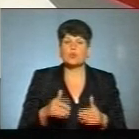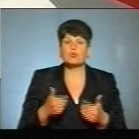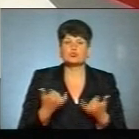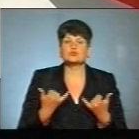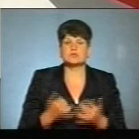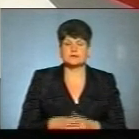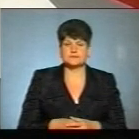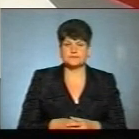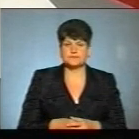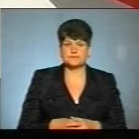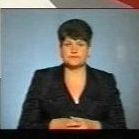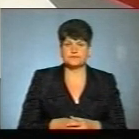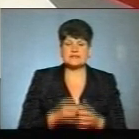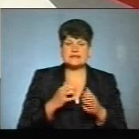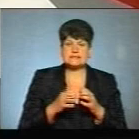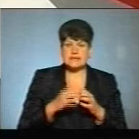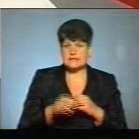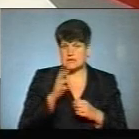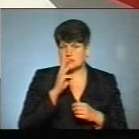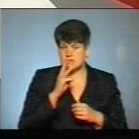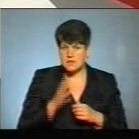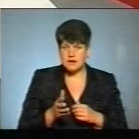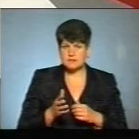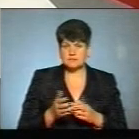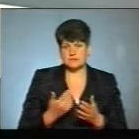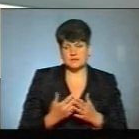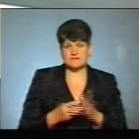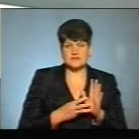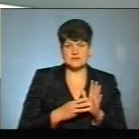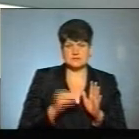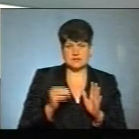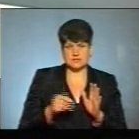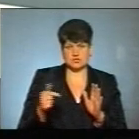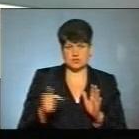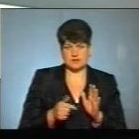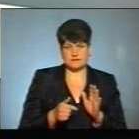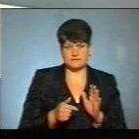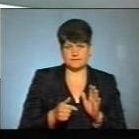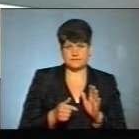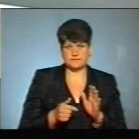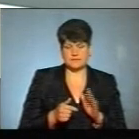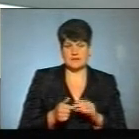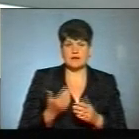зараз? Середня заробітна плата десь біля 8 тисяч гривень, більше як 8 тисяч гривень,